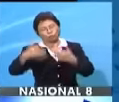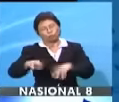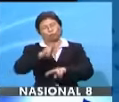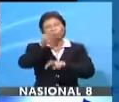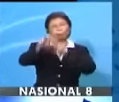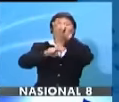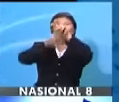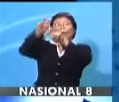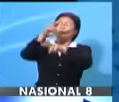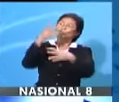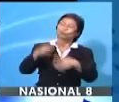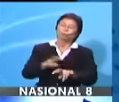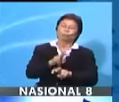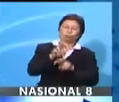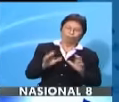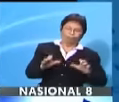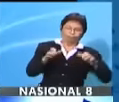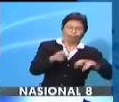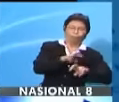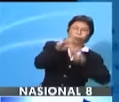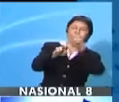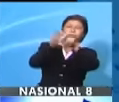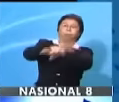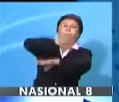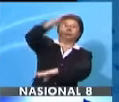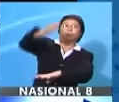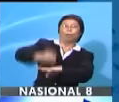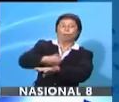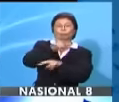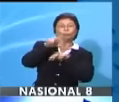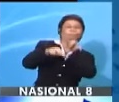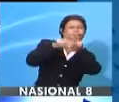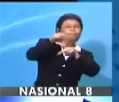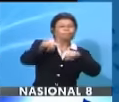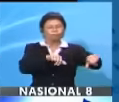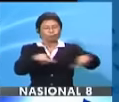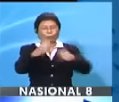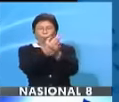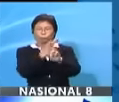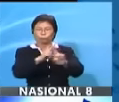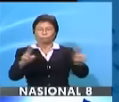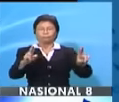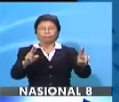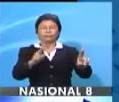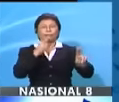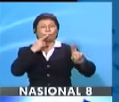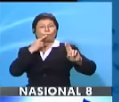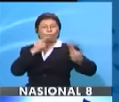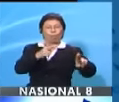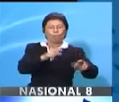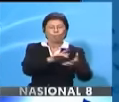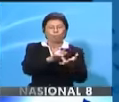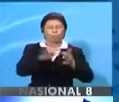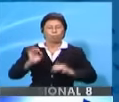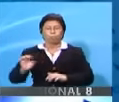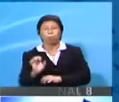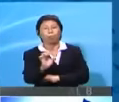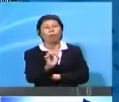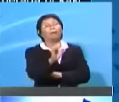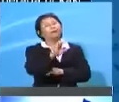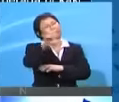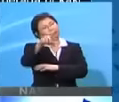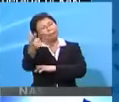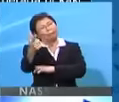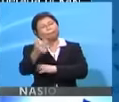mendaki ke puncak Kinabalu. Ia bagi menyelaras dan memantau aktiviti kesiapsiagaan dan respon untuk rawatan kecemasan